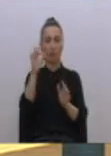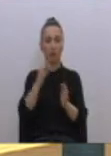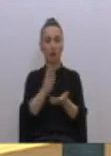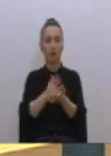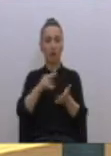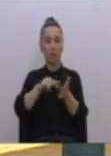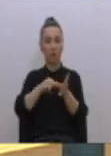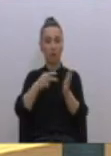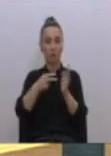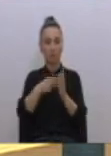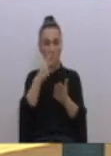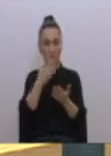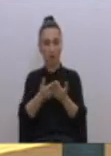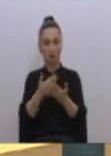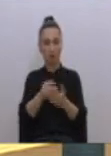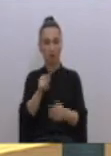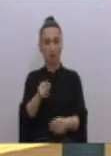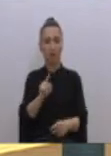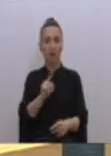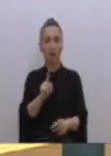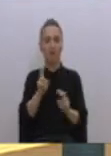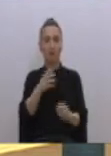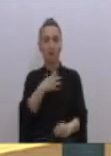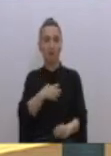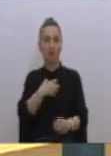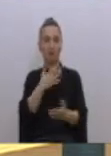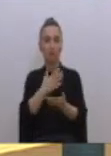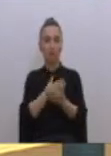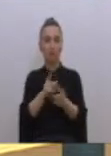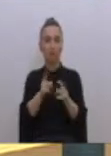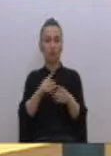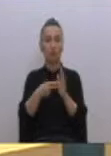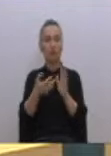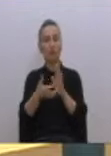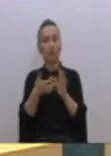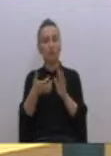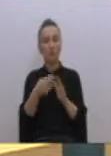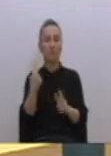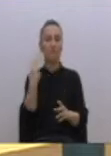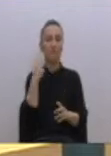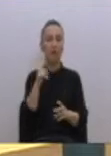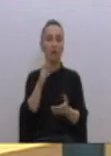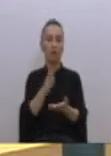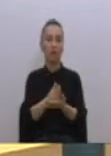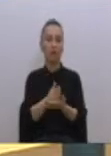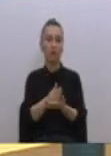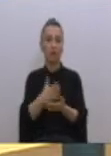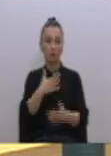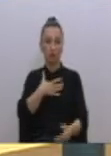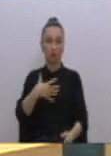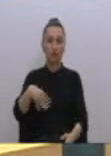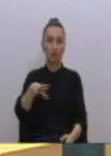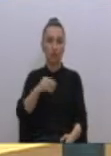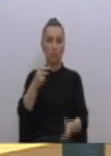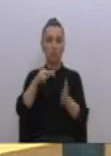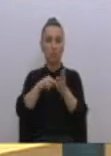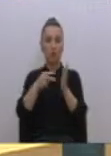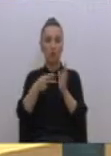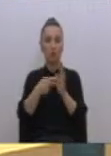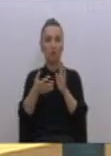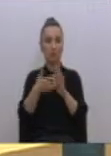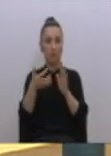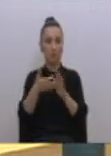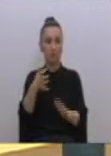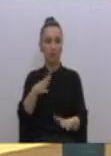დაგეგმილი მაჩვენებლის და რაც მნიშვნელოვანია ასევე ნაერთ ბიუჯეტში დეფიციტი მაჩვენებელი მოგხსენება ჩვენ ბიუჯეტის დეფიციტი